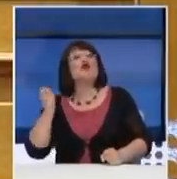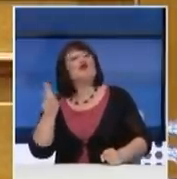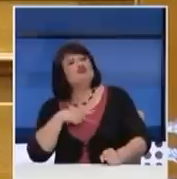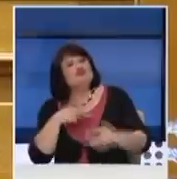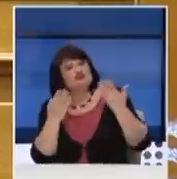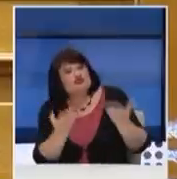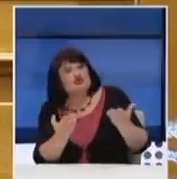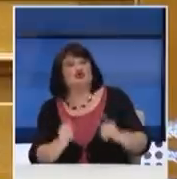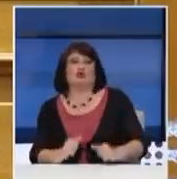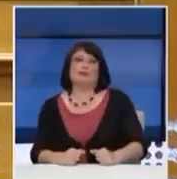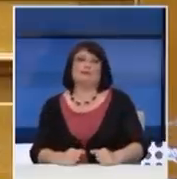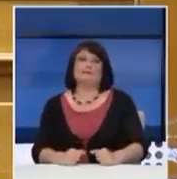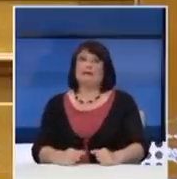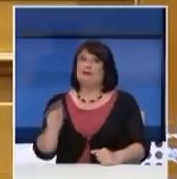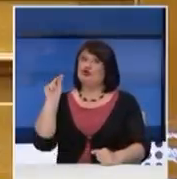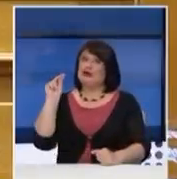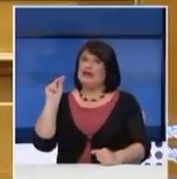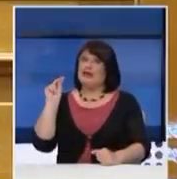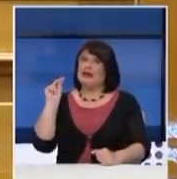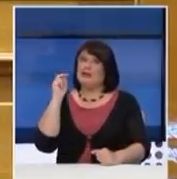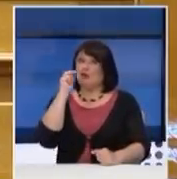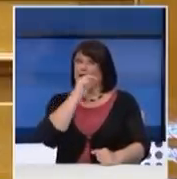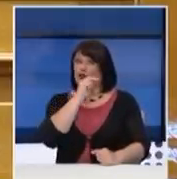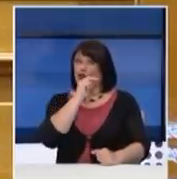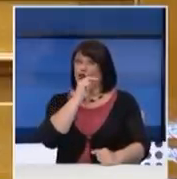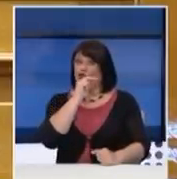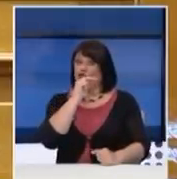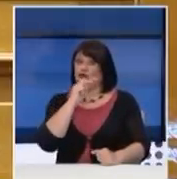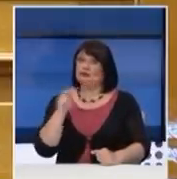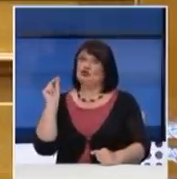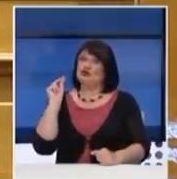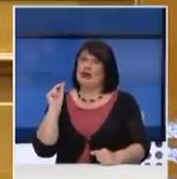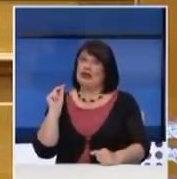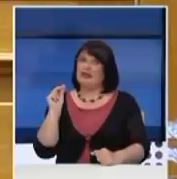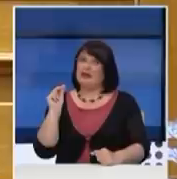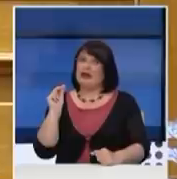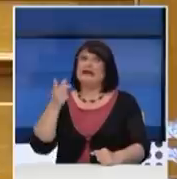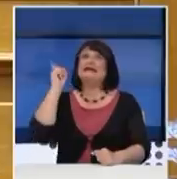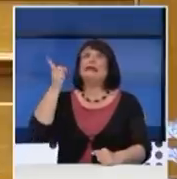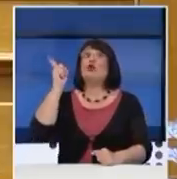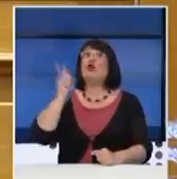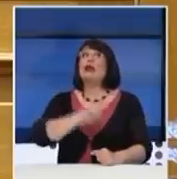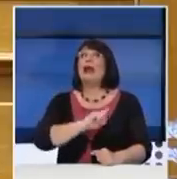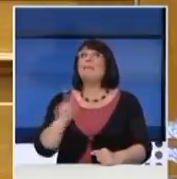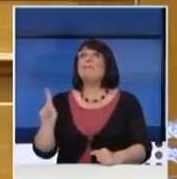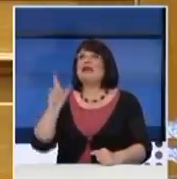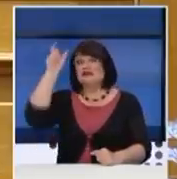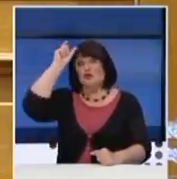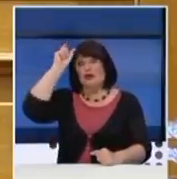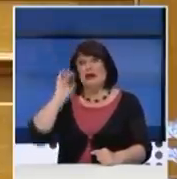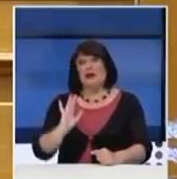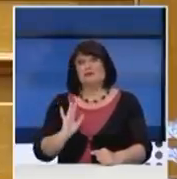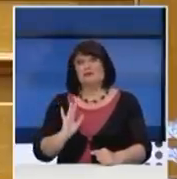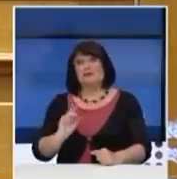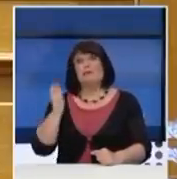ζητάει. Δεσμεύτηκε ο Έλληνας Πρωθυπουργός σύμφωνα με το Σπίγκελ στον κύριο Μας να μην ζητήσουμε κυρώσεις, ακυρώνοντας